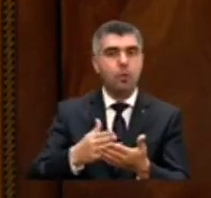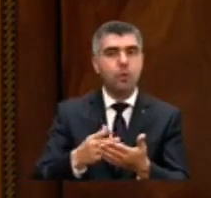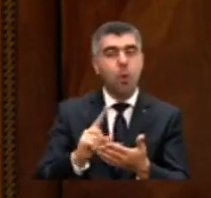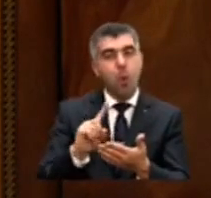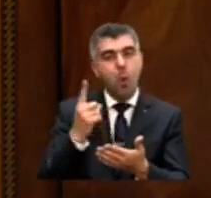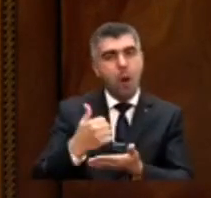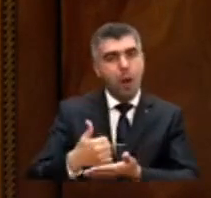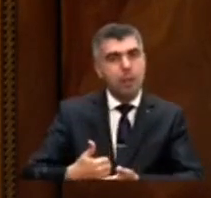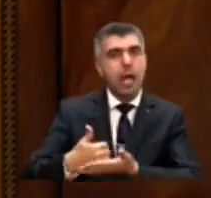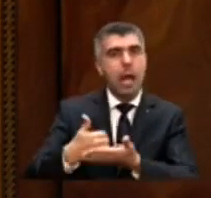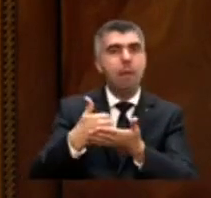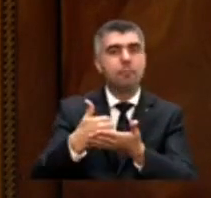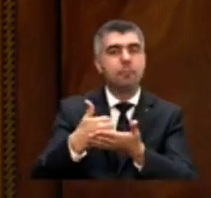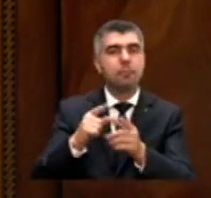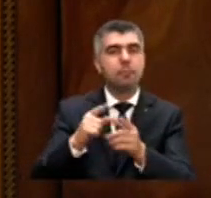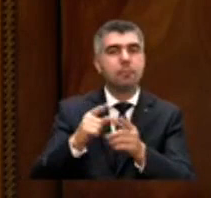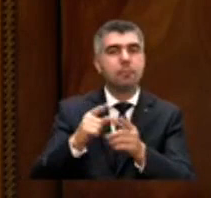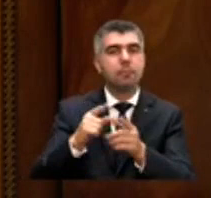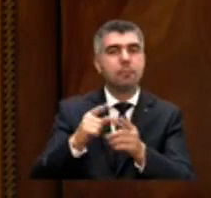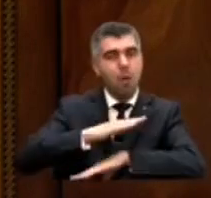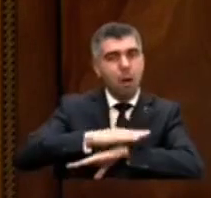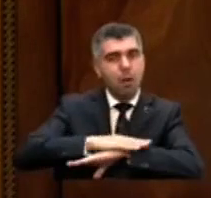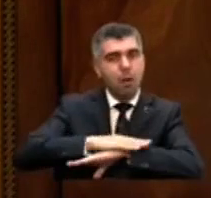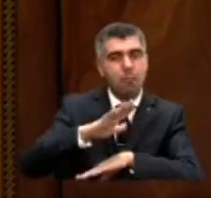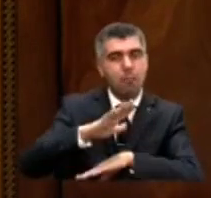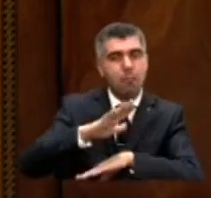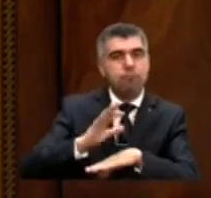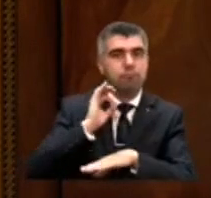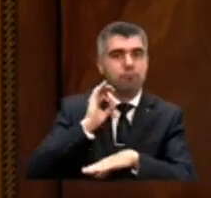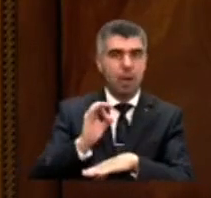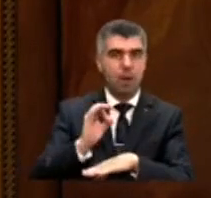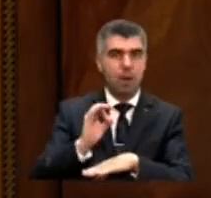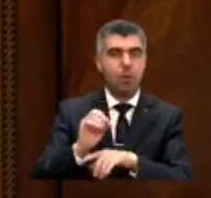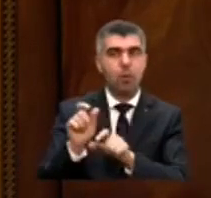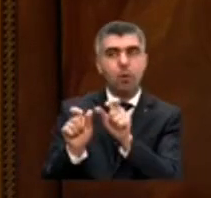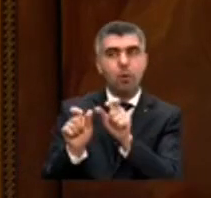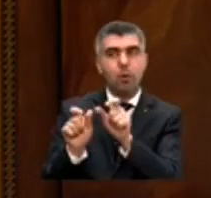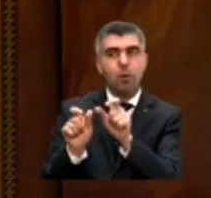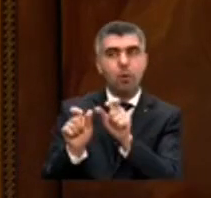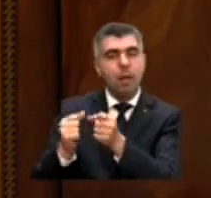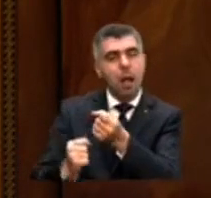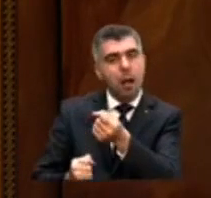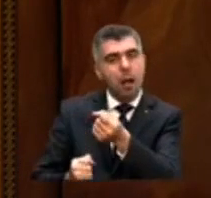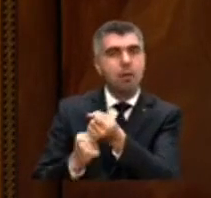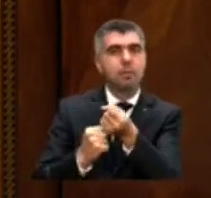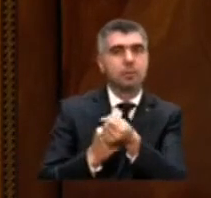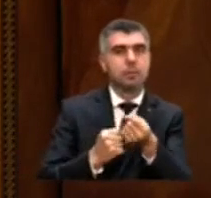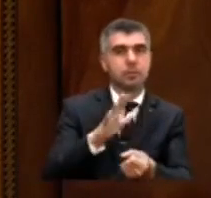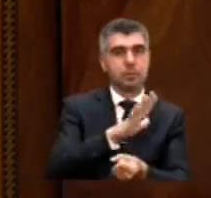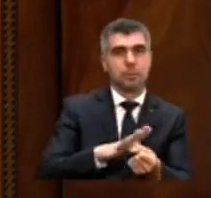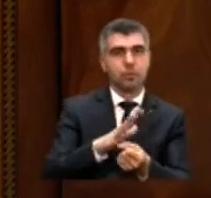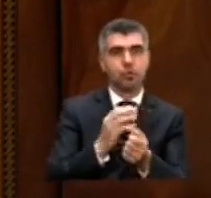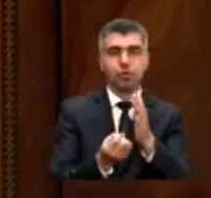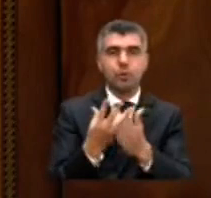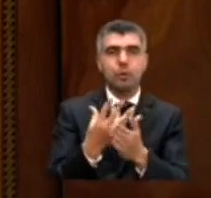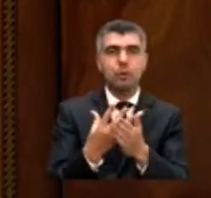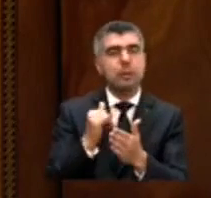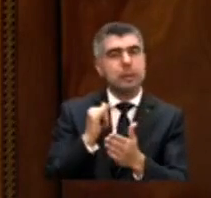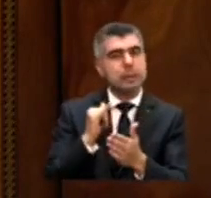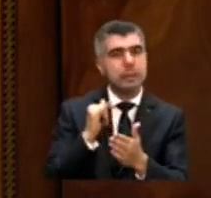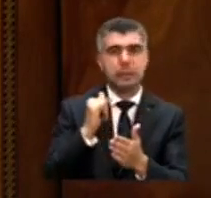بقيادتها والمعتز بثقة ودعم جلالة الملك السامية وتطمح إلى السير بعزم وثبات